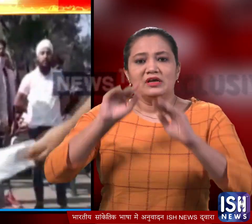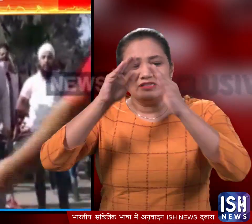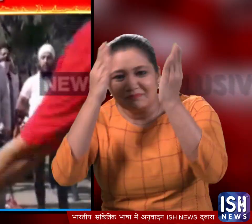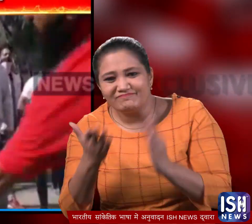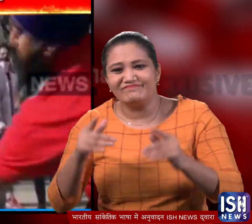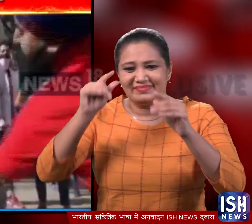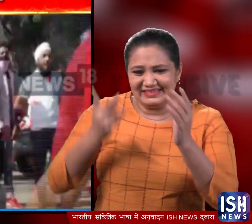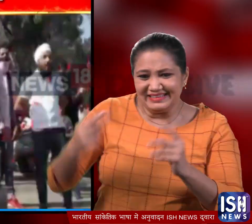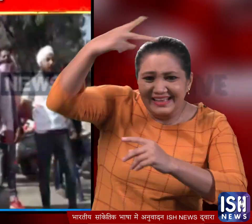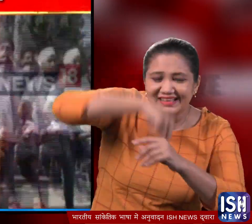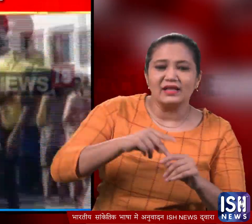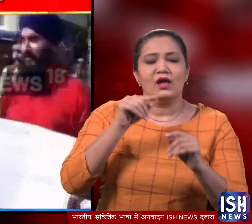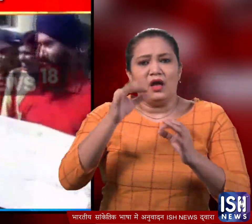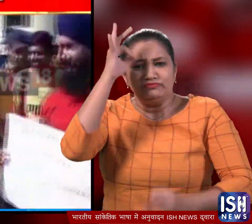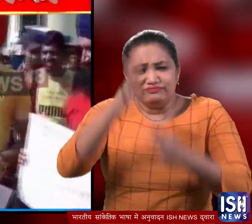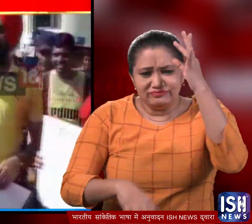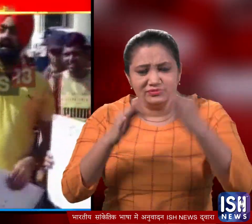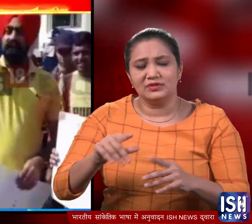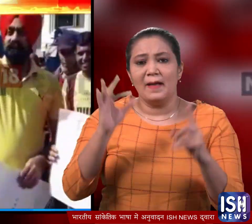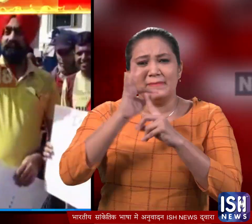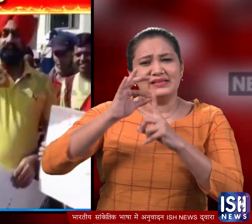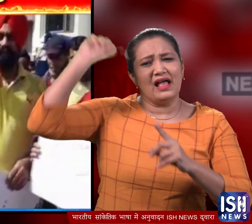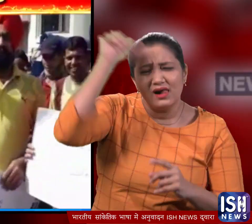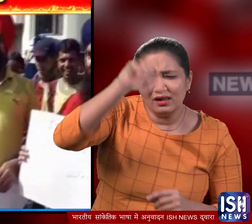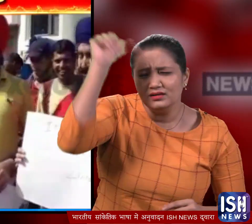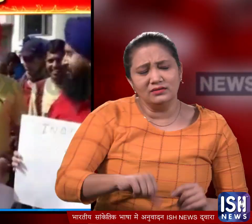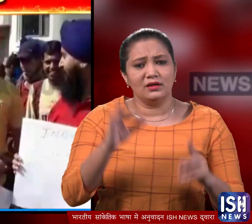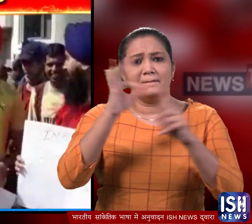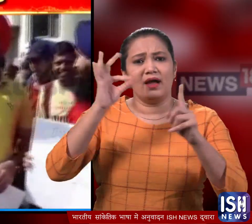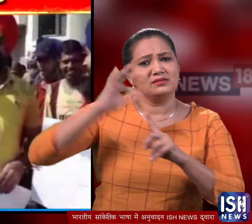फूंककर पाकिस्तान पर अपना गुस्सा जाहिर किया। पाकिस्तान!